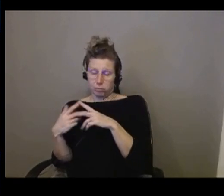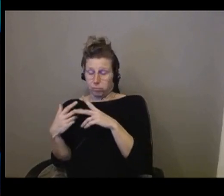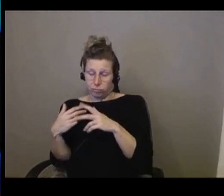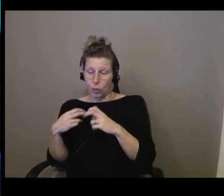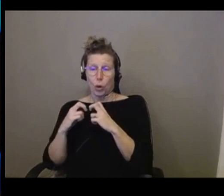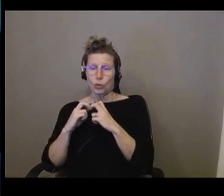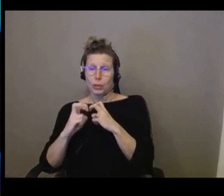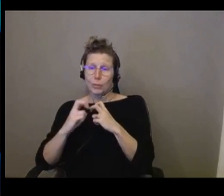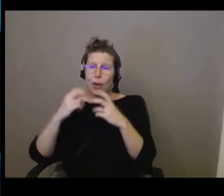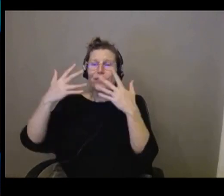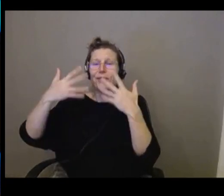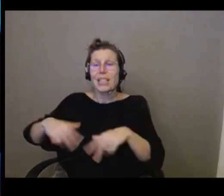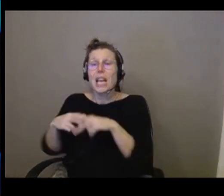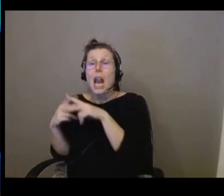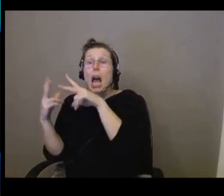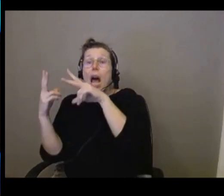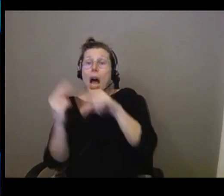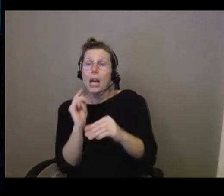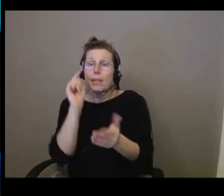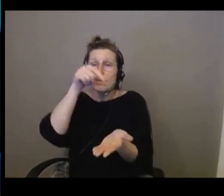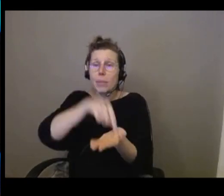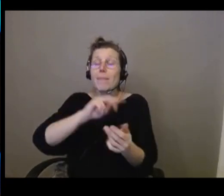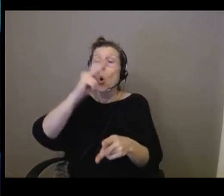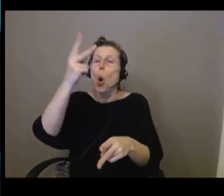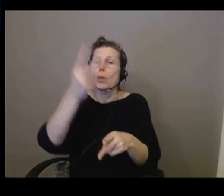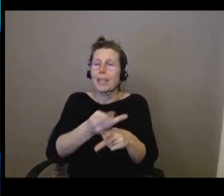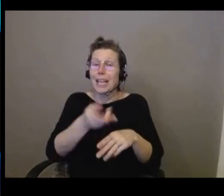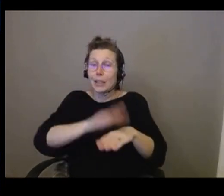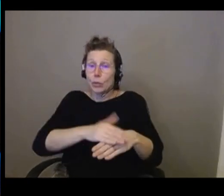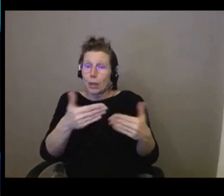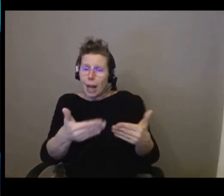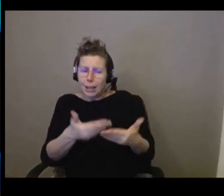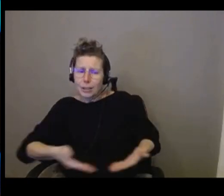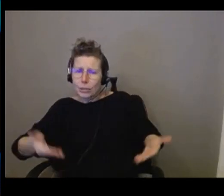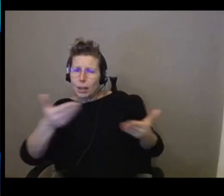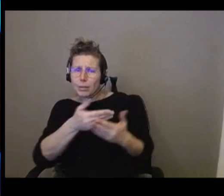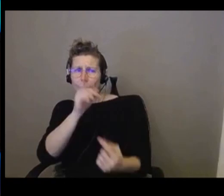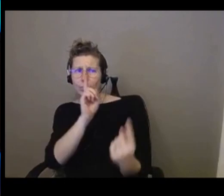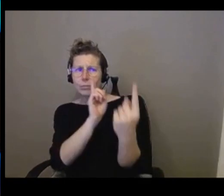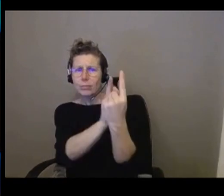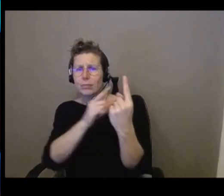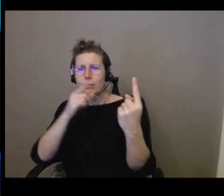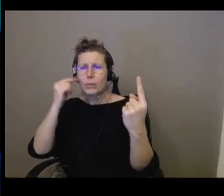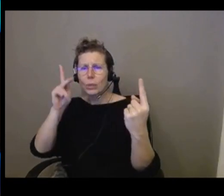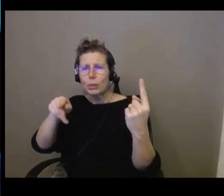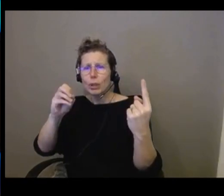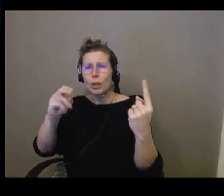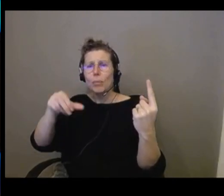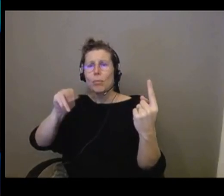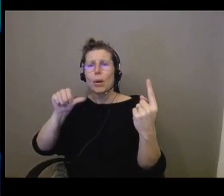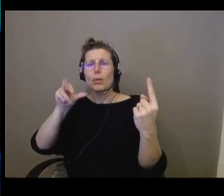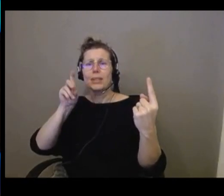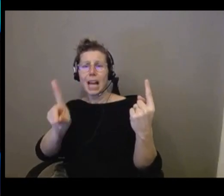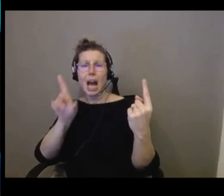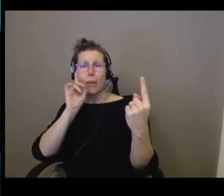on rencontre fatalement Christian Pansard, puisque Christian est responsable de la mission handicap d'un petit groupe